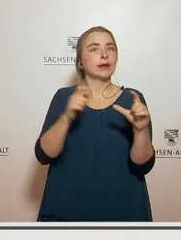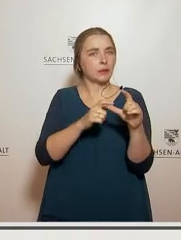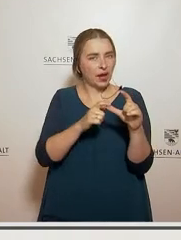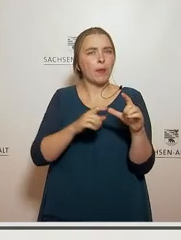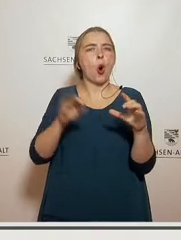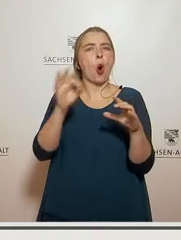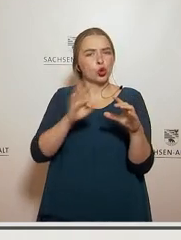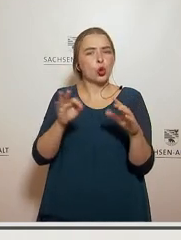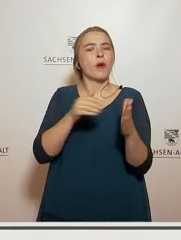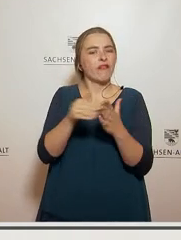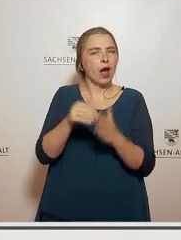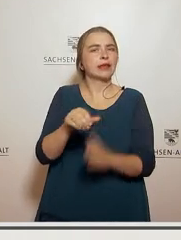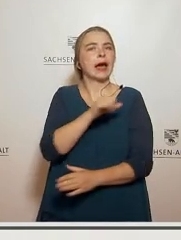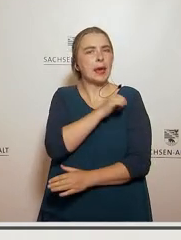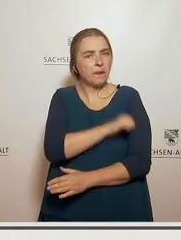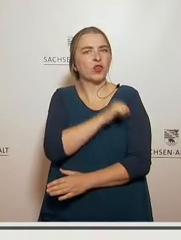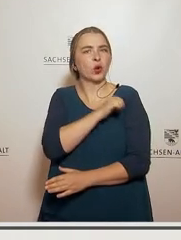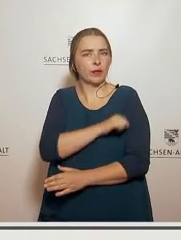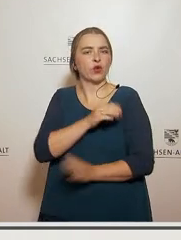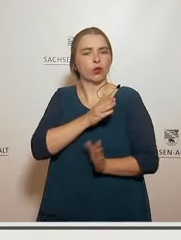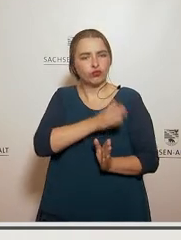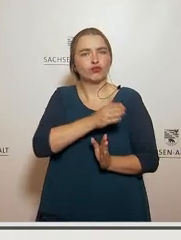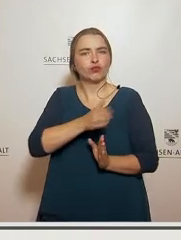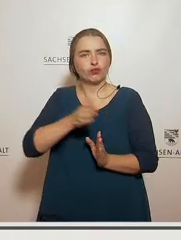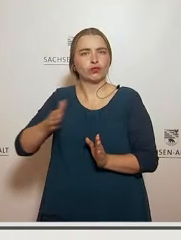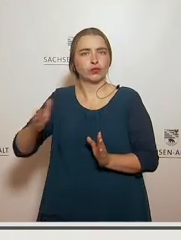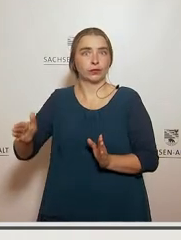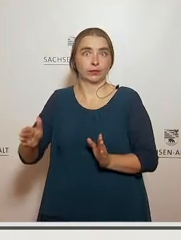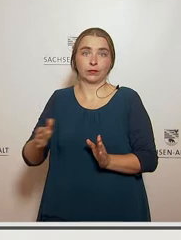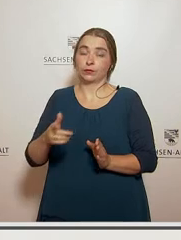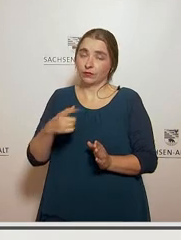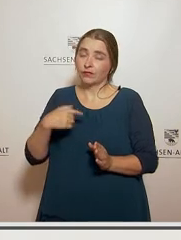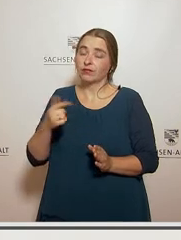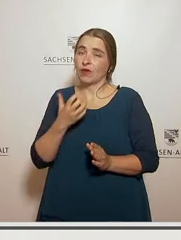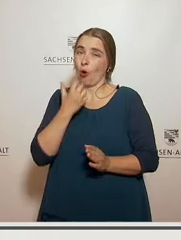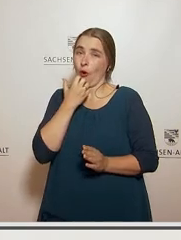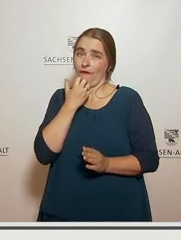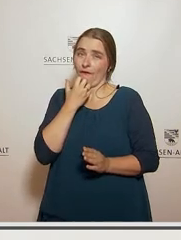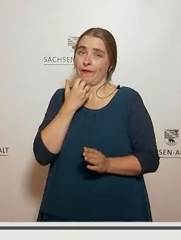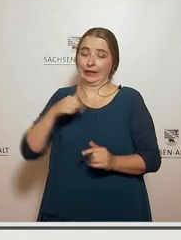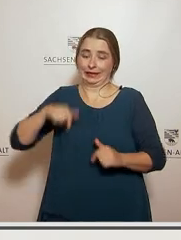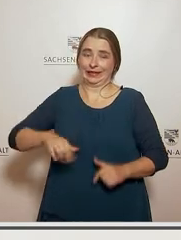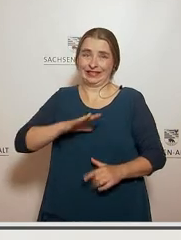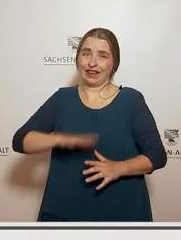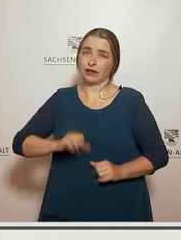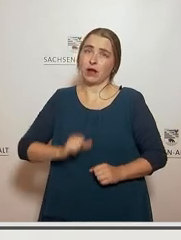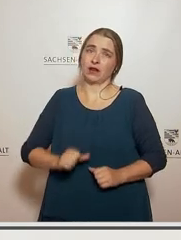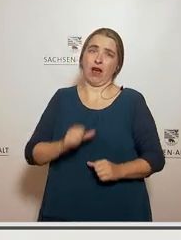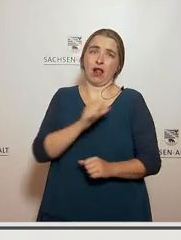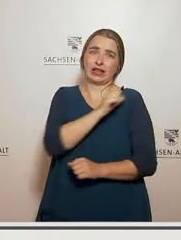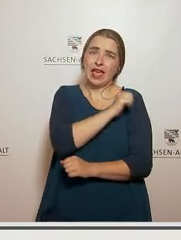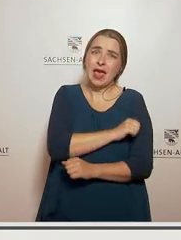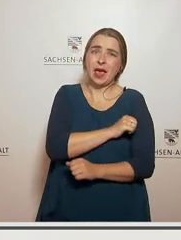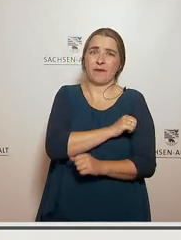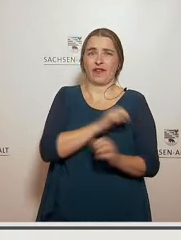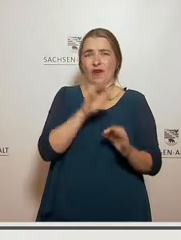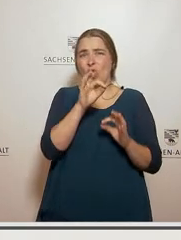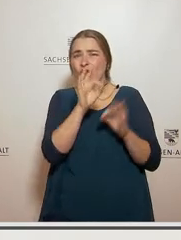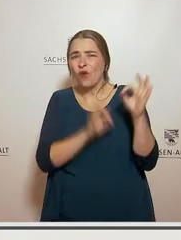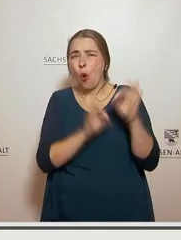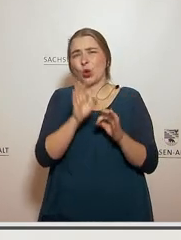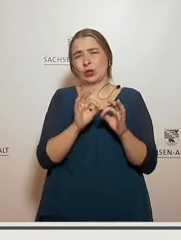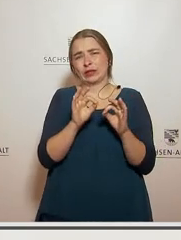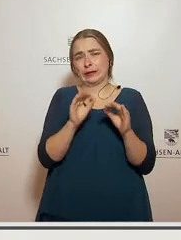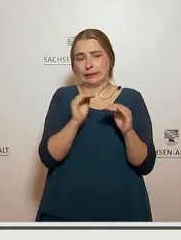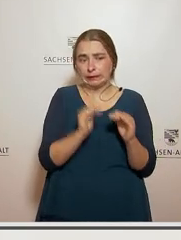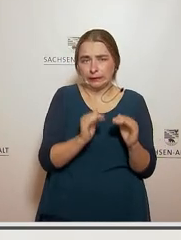vornehmen können. Und wir würden uns sehr freuen, wenn wir unsere verhältnismäßig niedrige Impfquote der zweimal Geimpften noch mal wieder